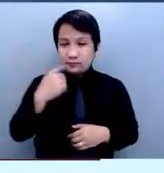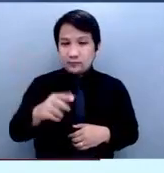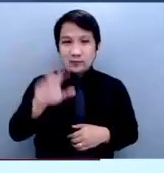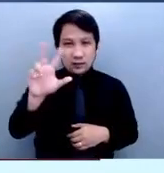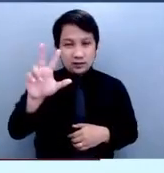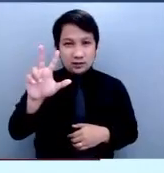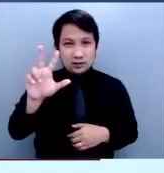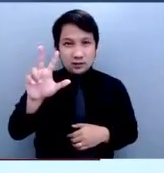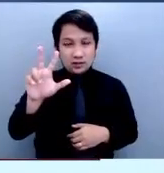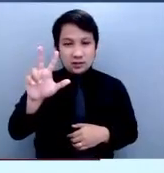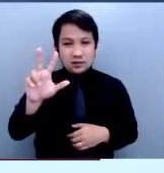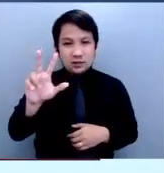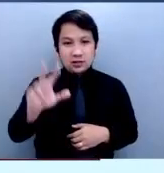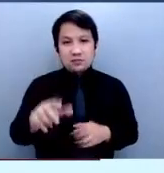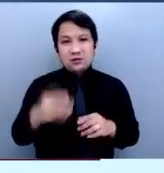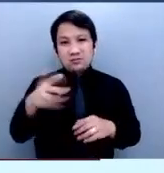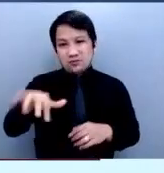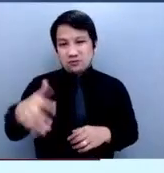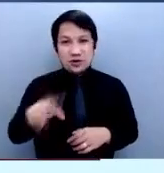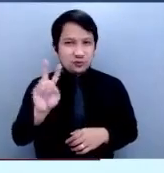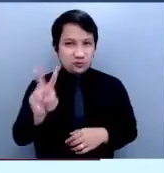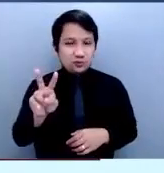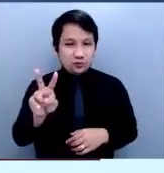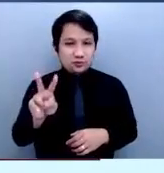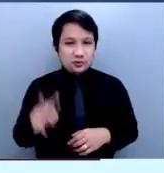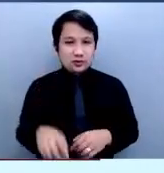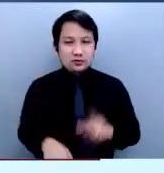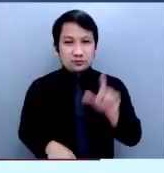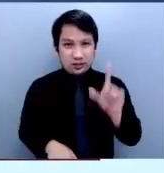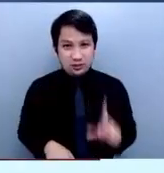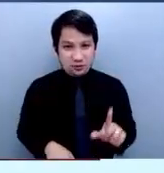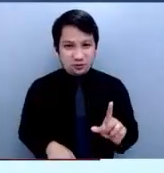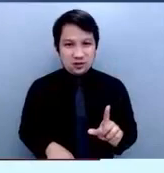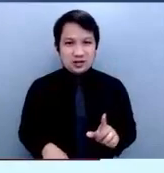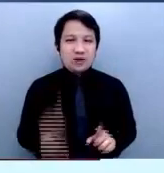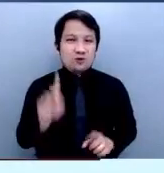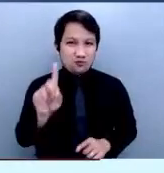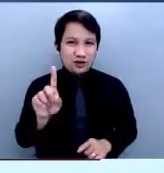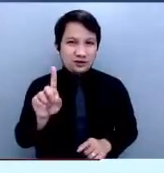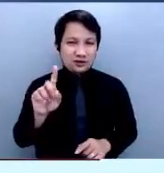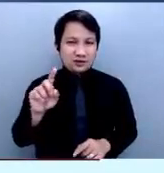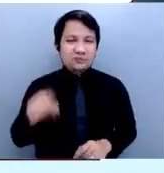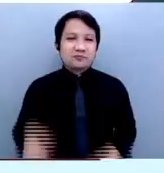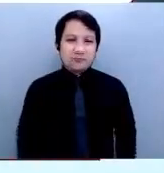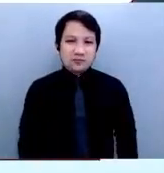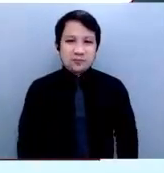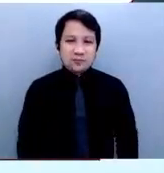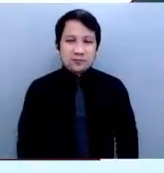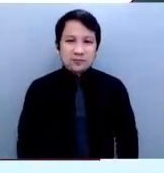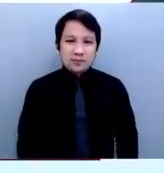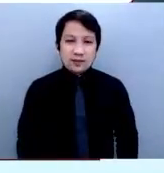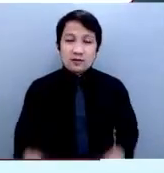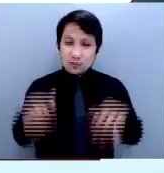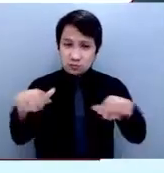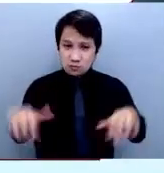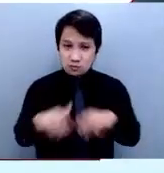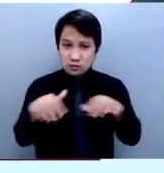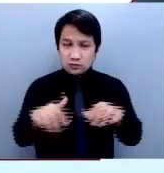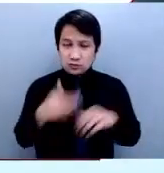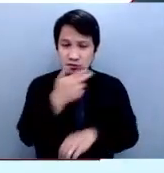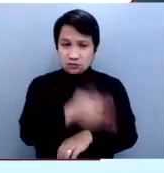points. Kapag moderate, 2 points. At 1 point naman po kapag low risk. Kung nagtatrabaho kayo sa